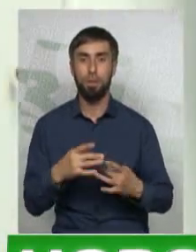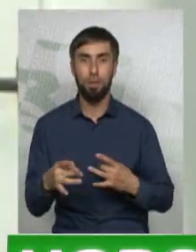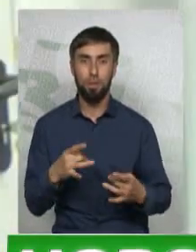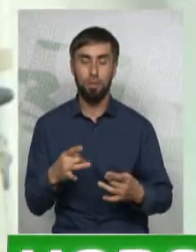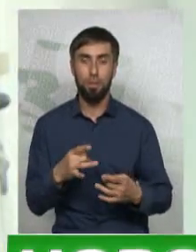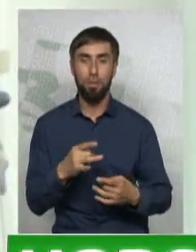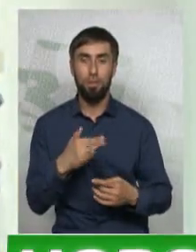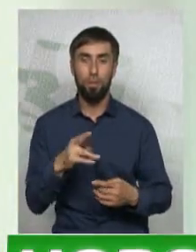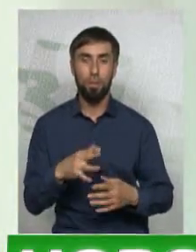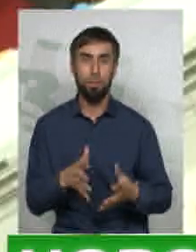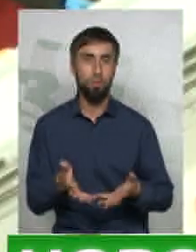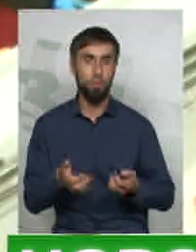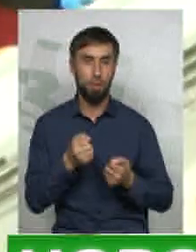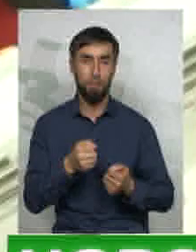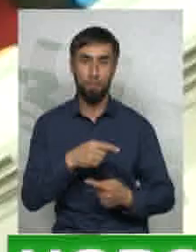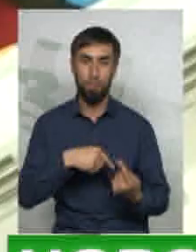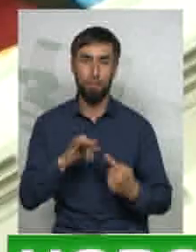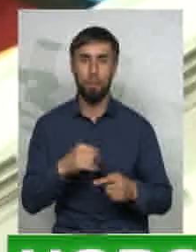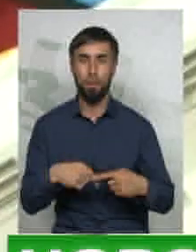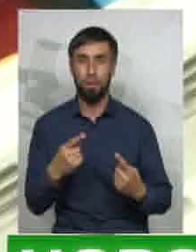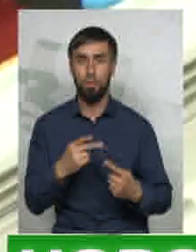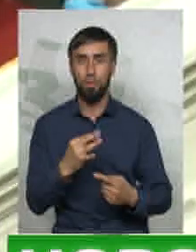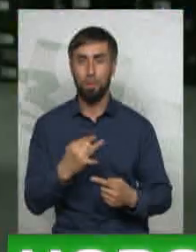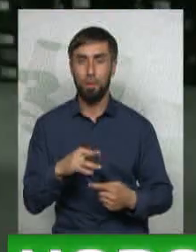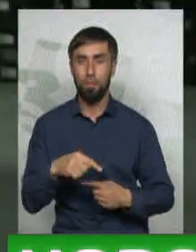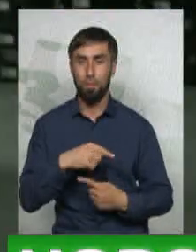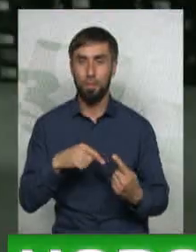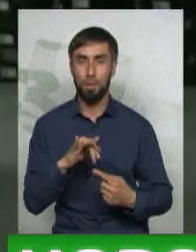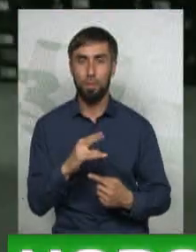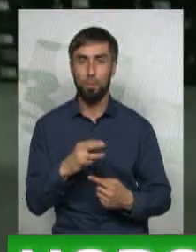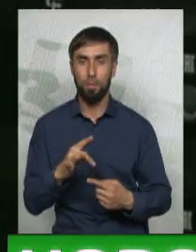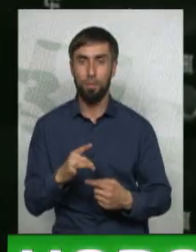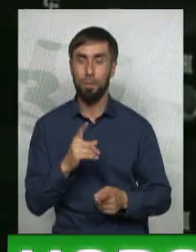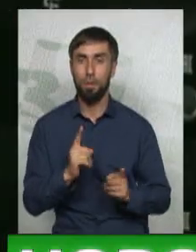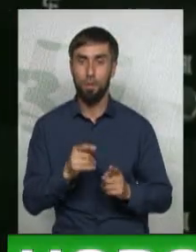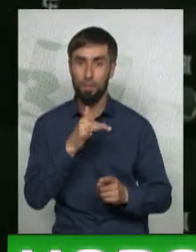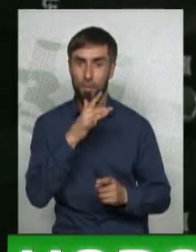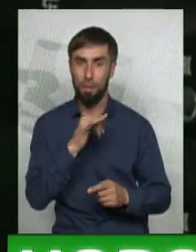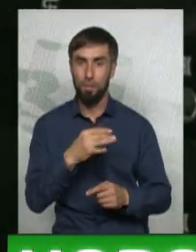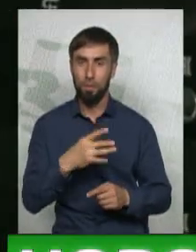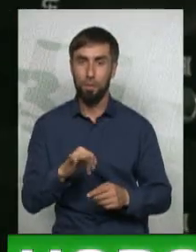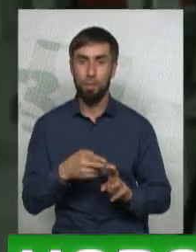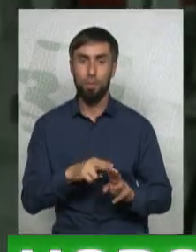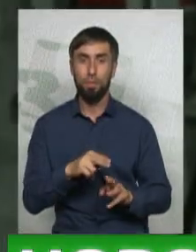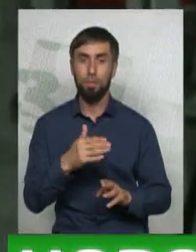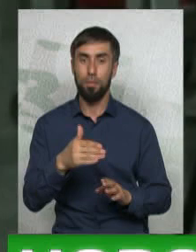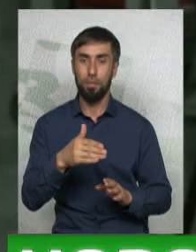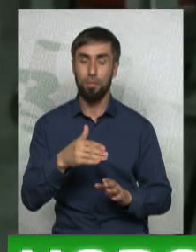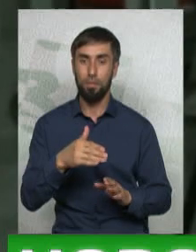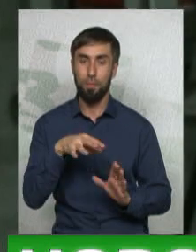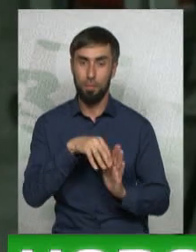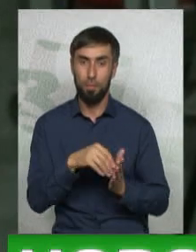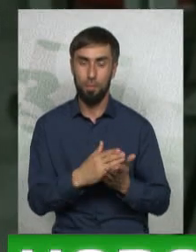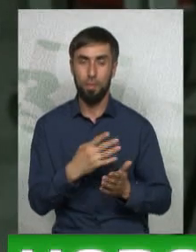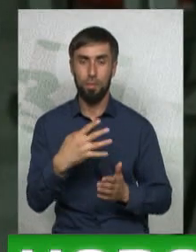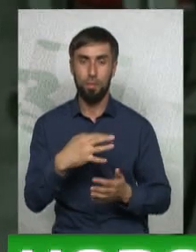региона, фонд поддержки предпринимательства и развития конкуренции бизнес-инкубаторы. В настоящее время в инвестиционный портфель Ингушетии входит